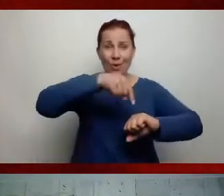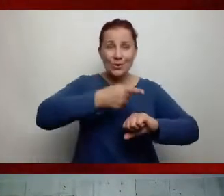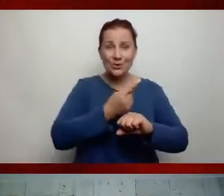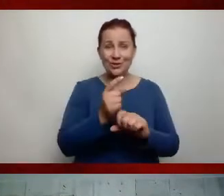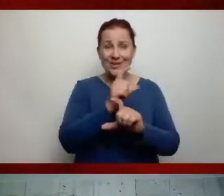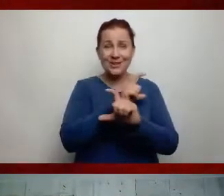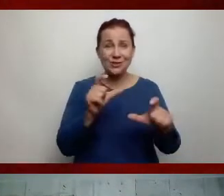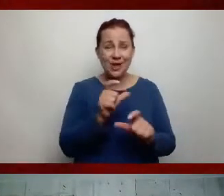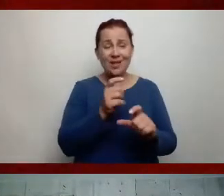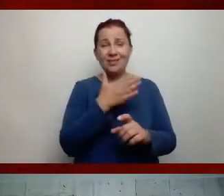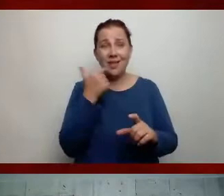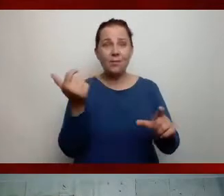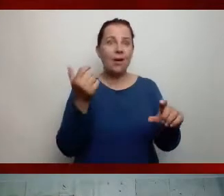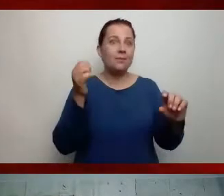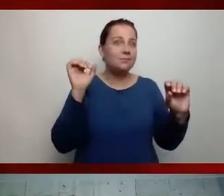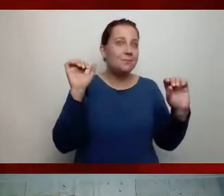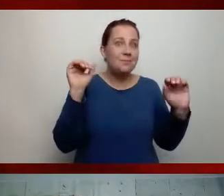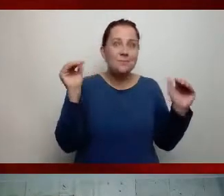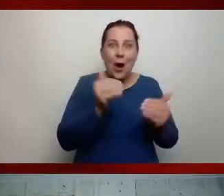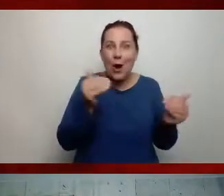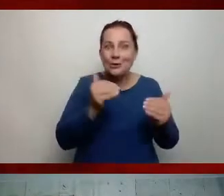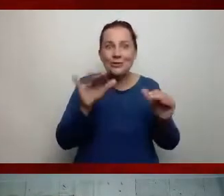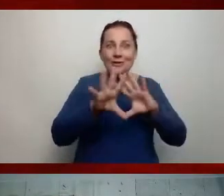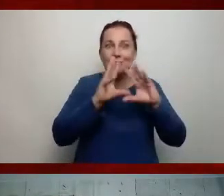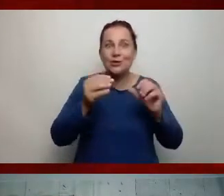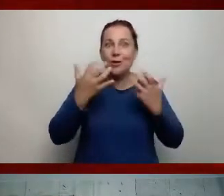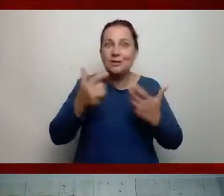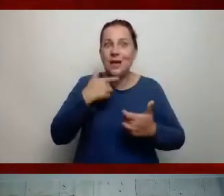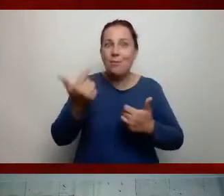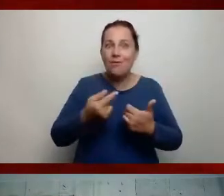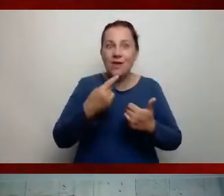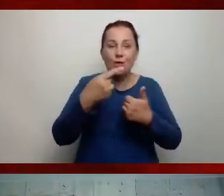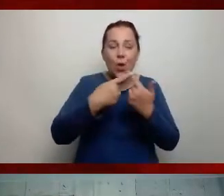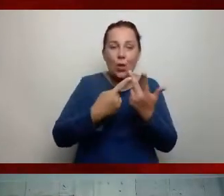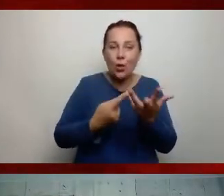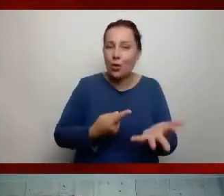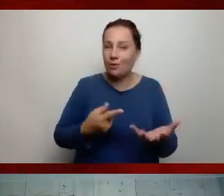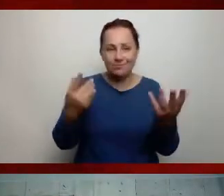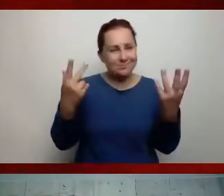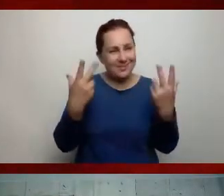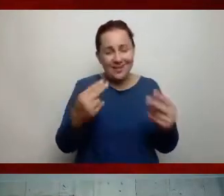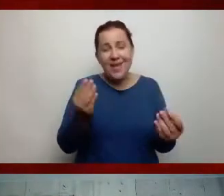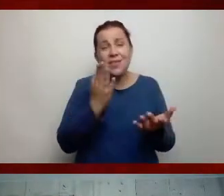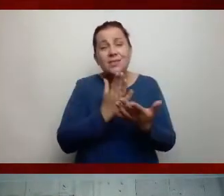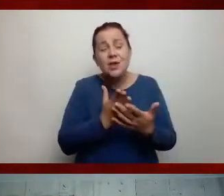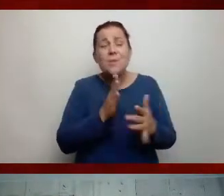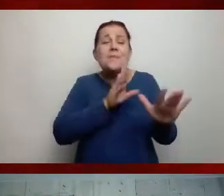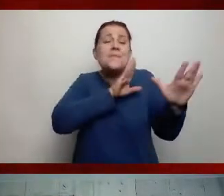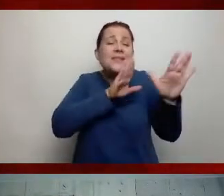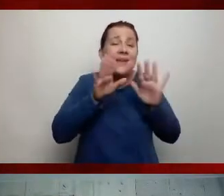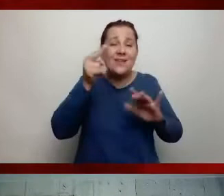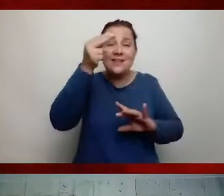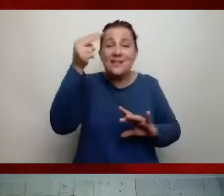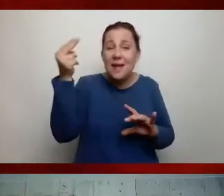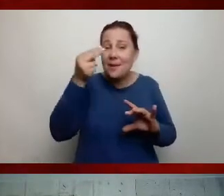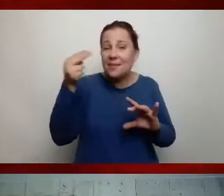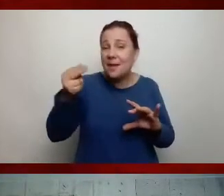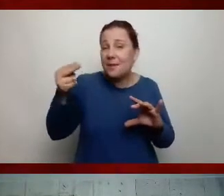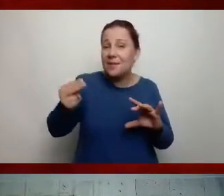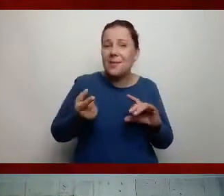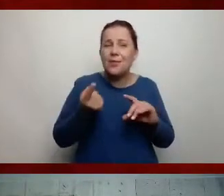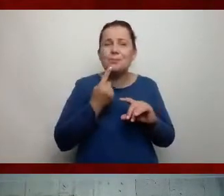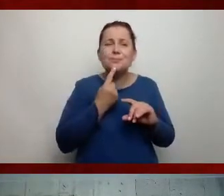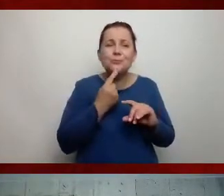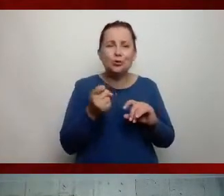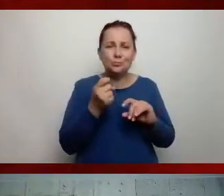Nie sposób zmieścić w żadnej z tych audycji wszystkiego, co by się chciało powiedzieć. Staramy się tylko zasygnalizować tematy i zachęcić słuchaczy do